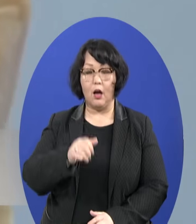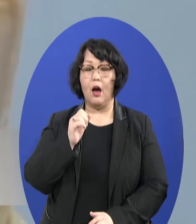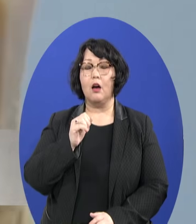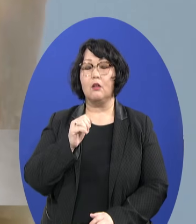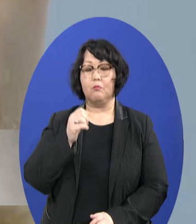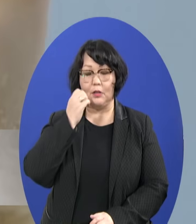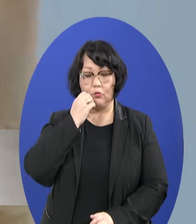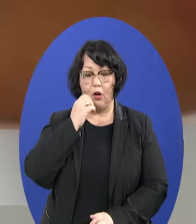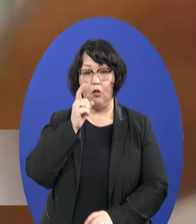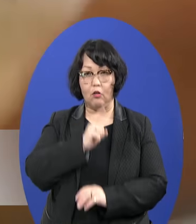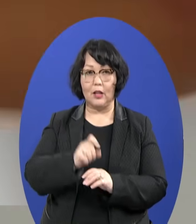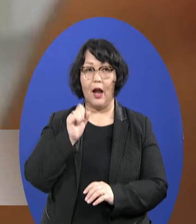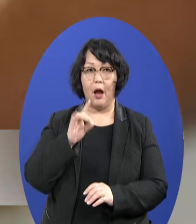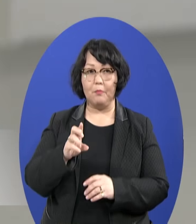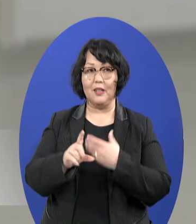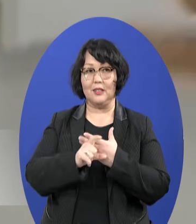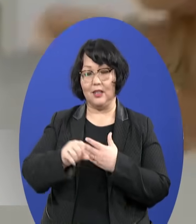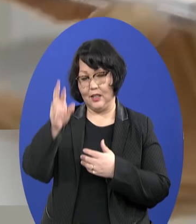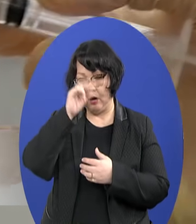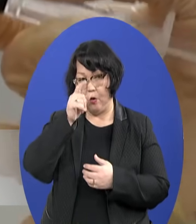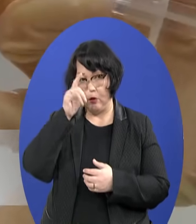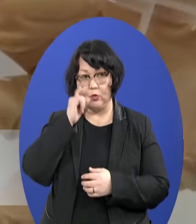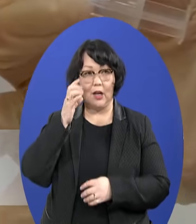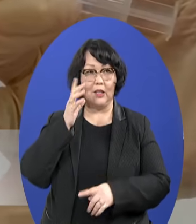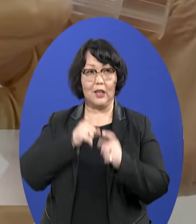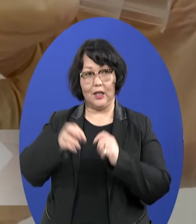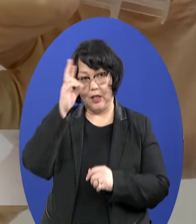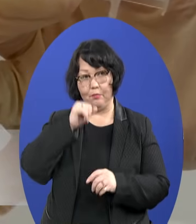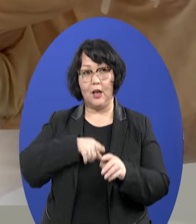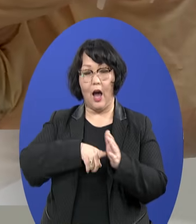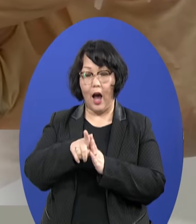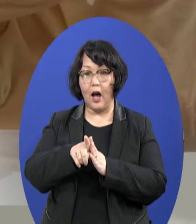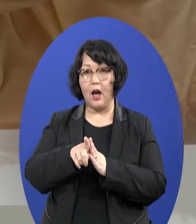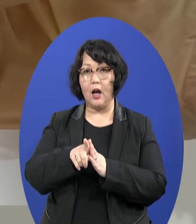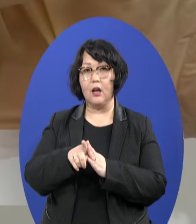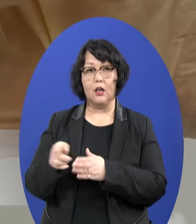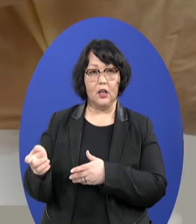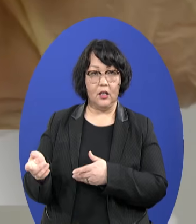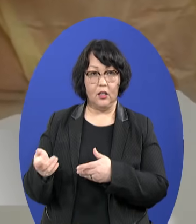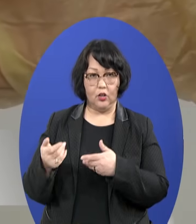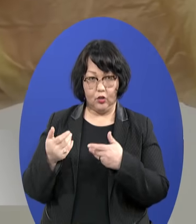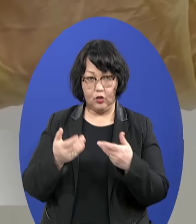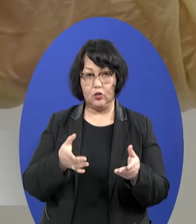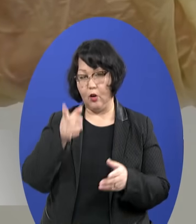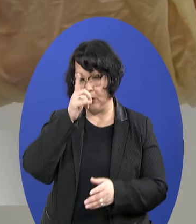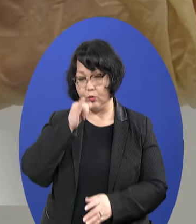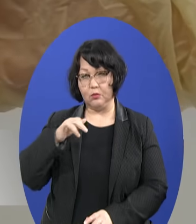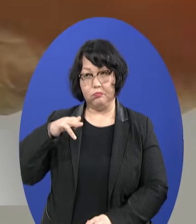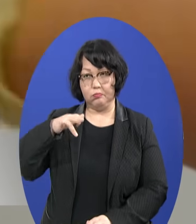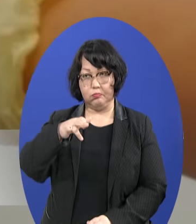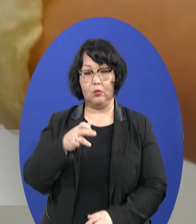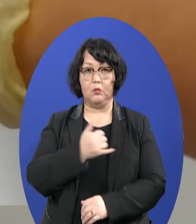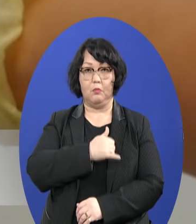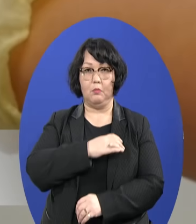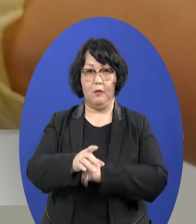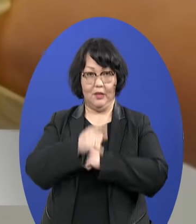эмэрт улсын элчин сайдын яамнаас Орос улбаны улсын гадаад хэргийн яамнд анх илгээсэн байсныг Оросын иргэний агарын тээврийн удирдах газар мэрэгжлийн